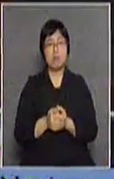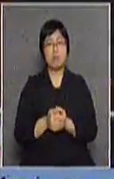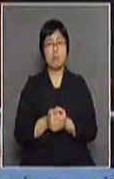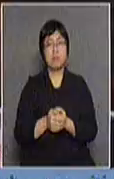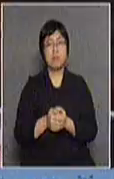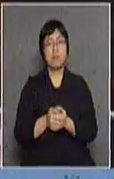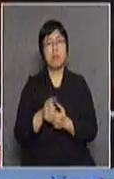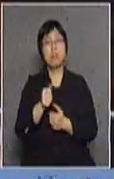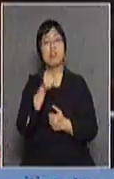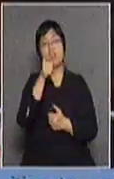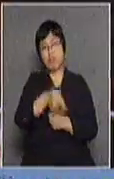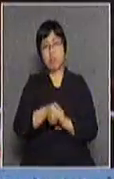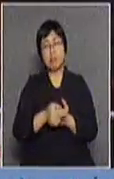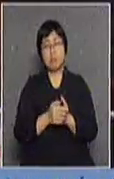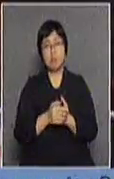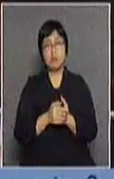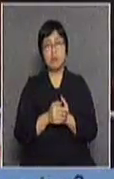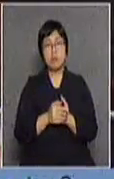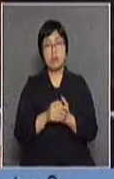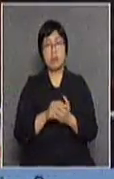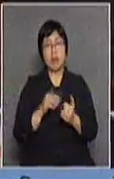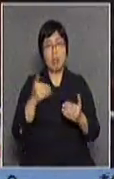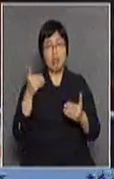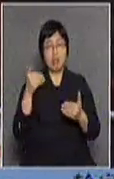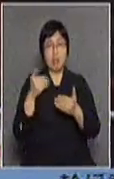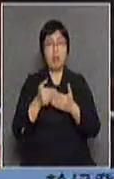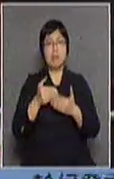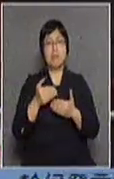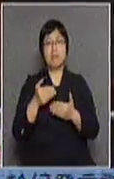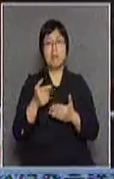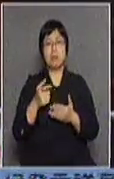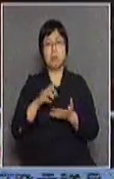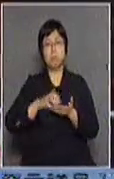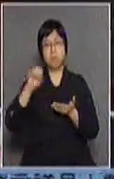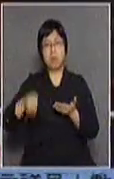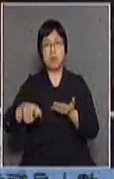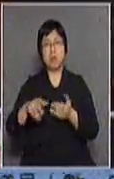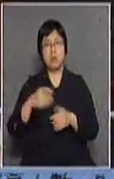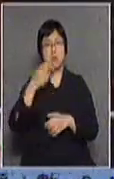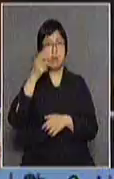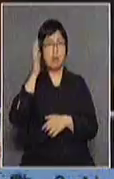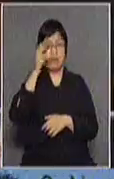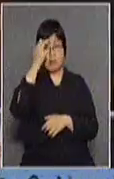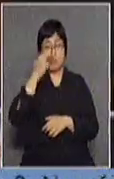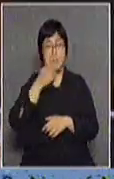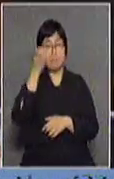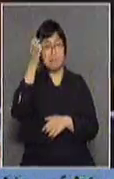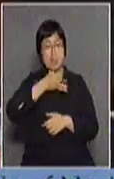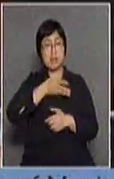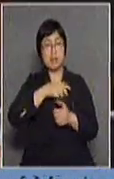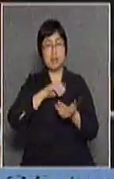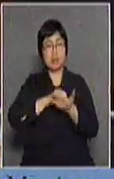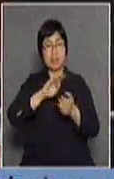多得他在臨門一腳的時候抽起了性傾向歧視條例立法的諮詢。